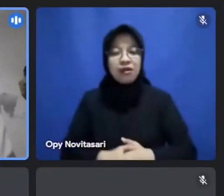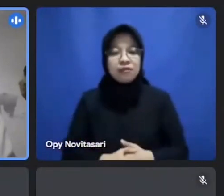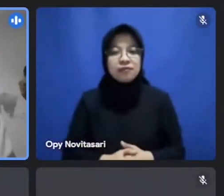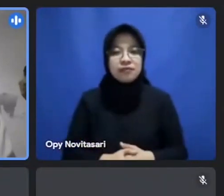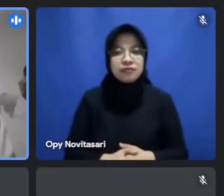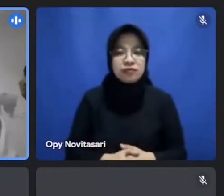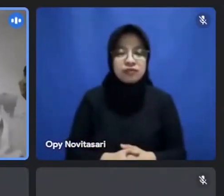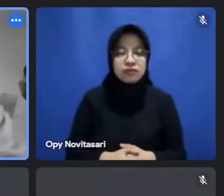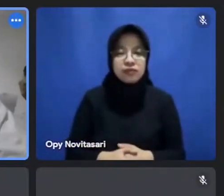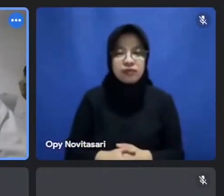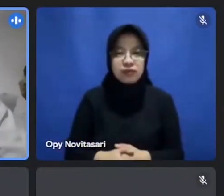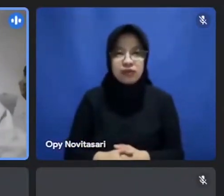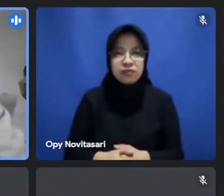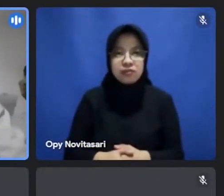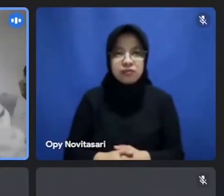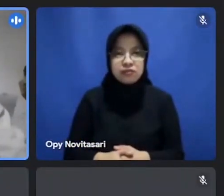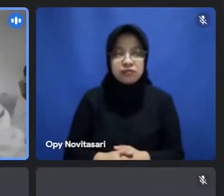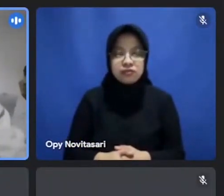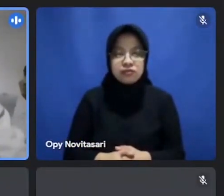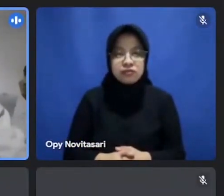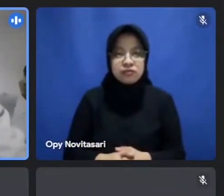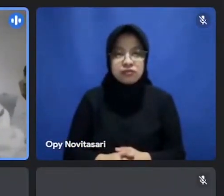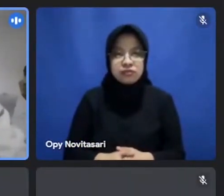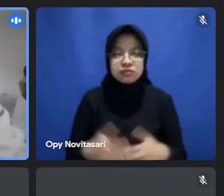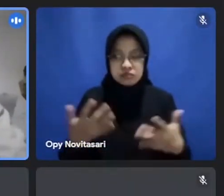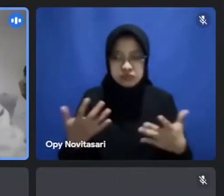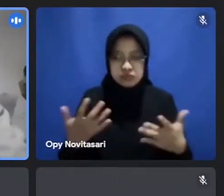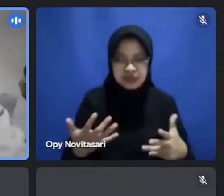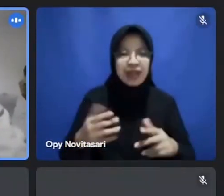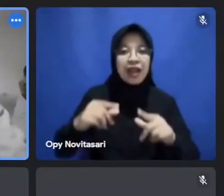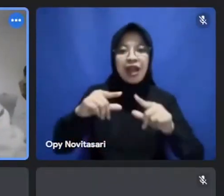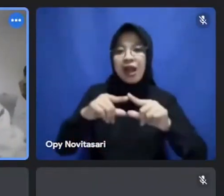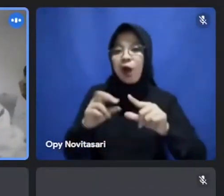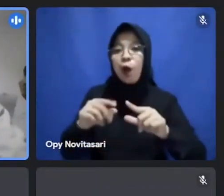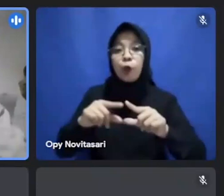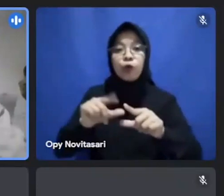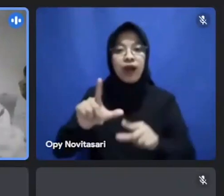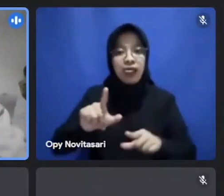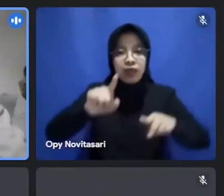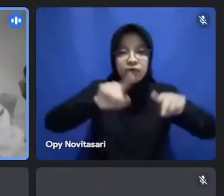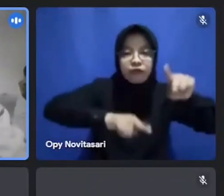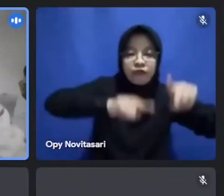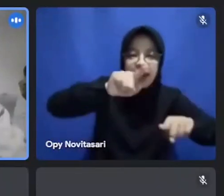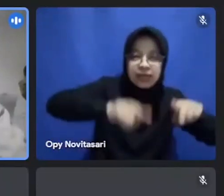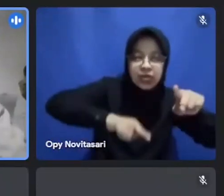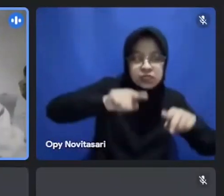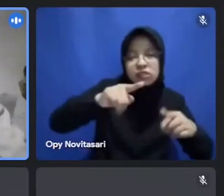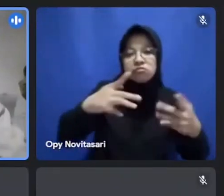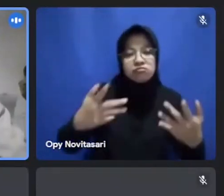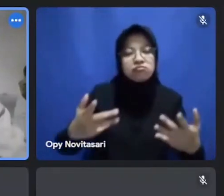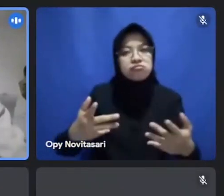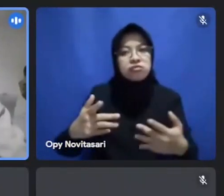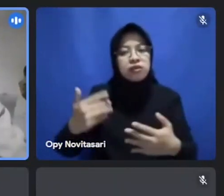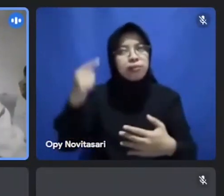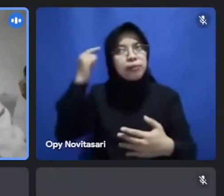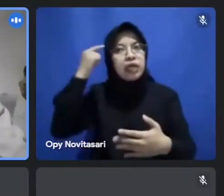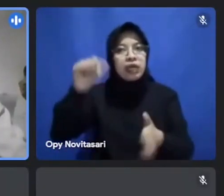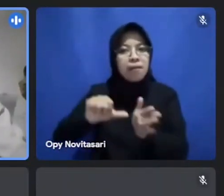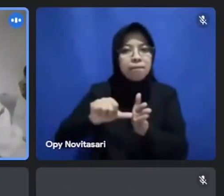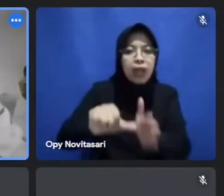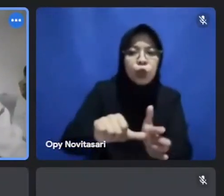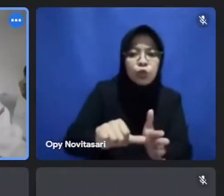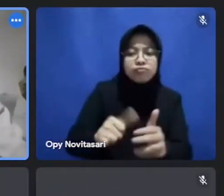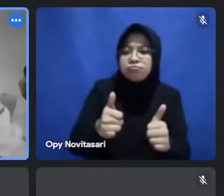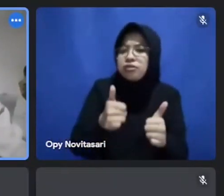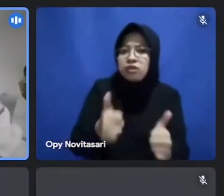dengan adanya istilah mengenai keberagaman aural ini saya pikir itu sangat-sangat cukup membantu ee